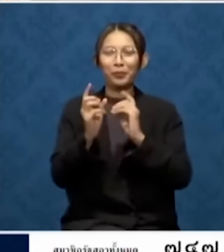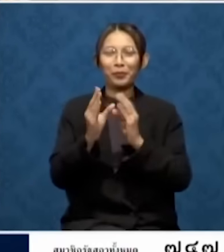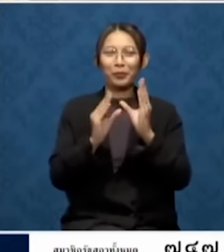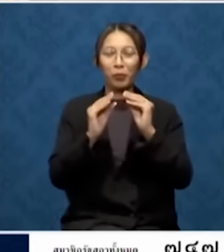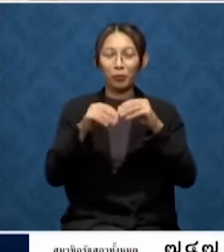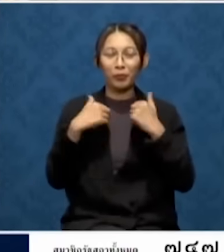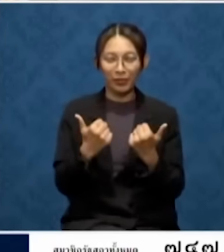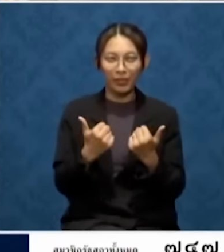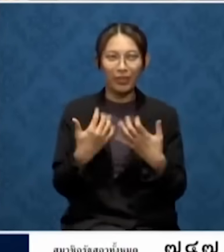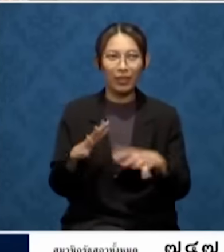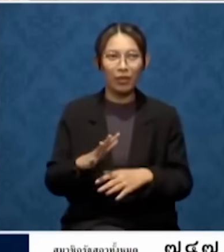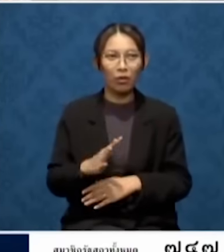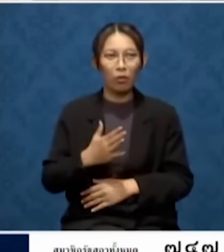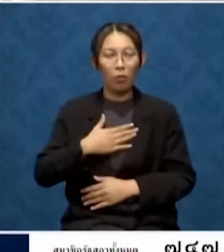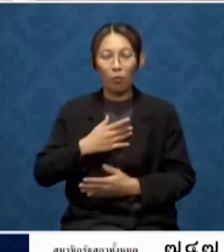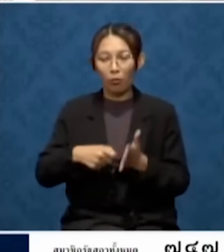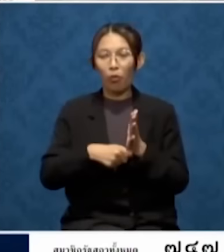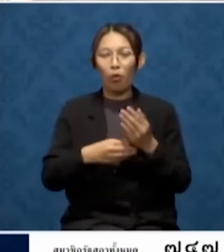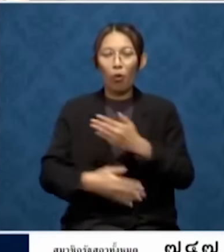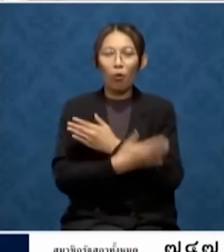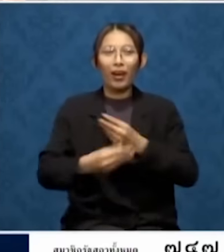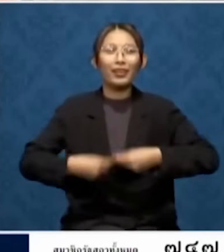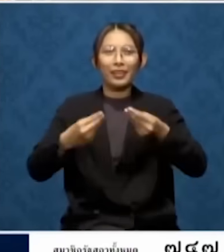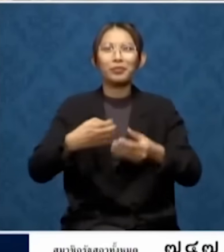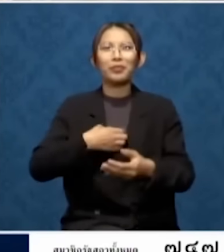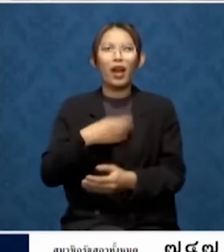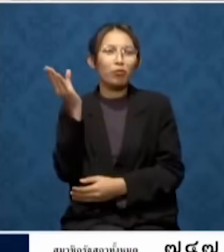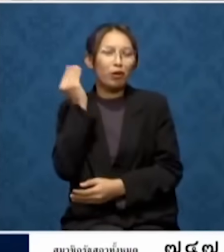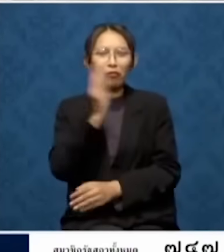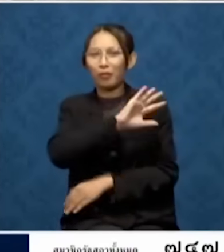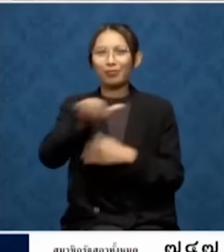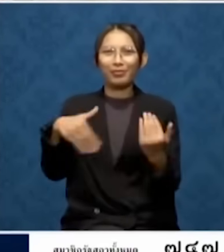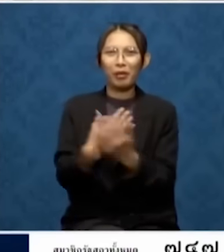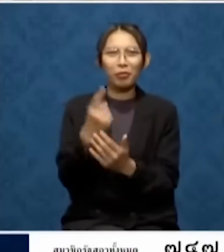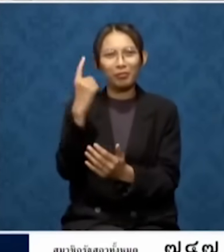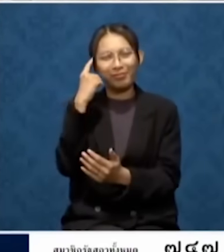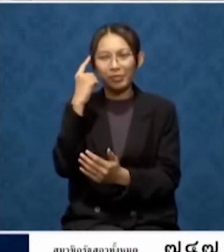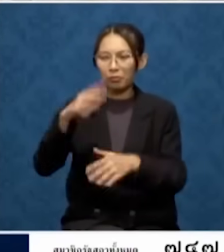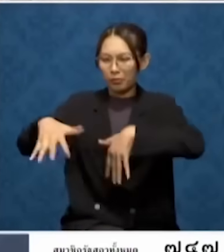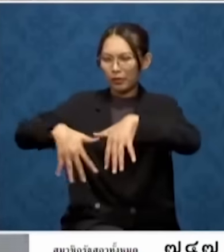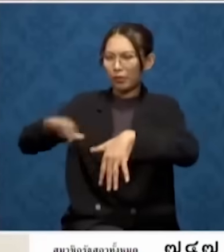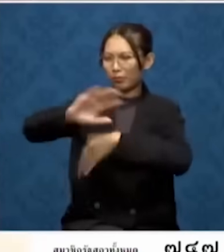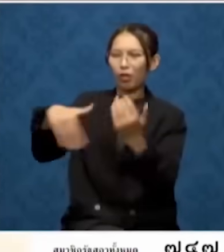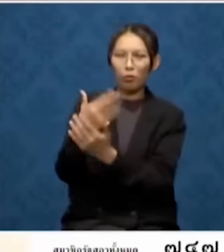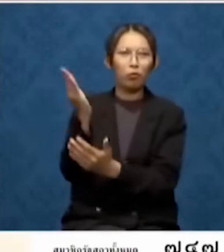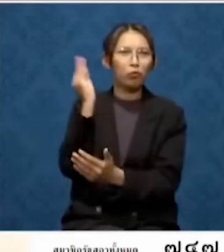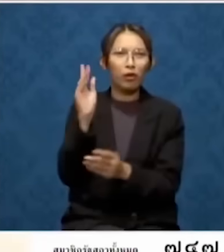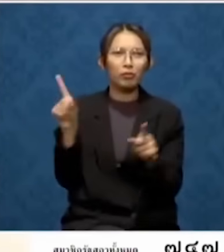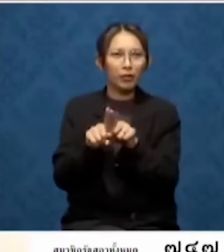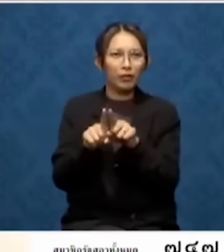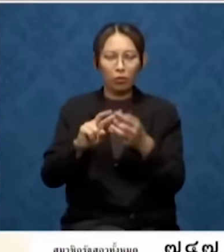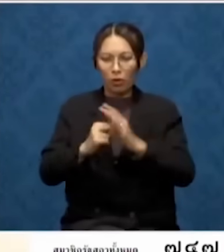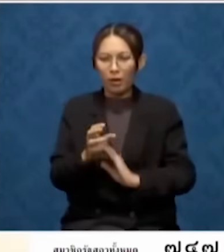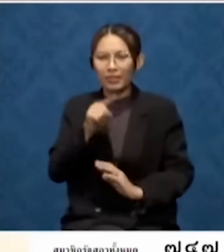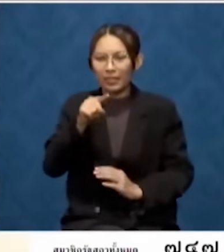างนอกด้วยครับคุณว่าบอกผมให้โอกาสผมอยากฟังและให้ประชาชนได้รับฟังด้วยอันนี้แสดงให้เห็นว่าประธานไม่ได้ขัด